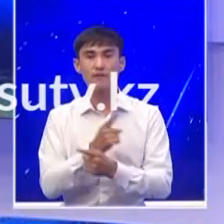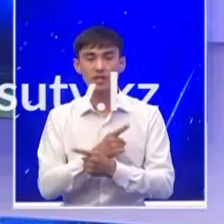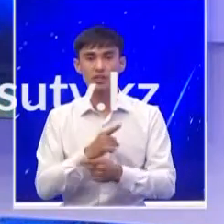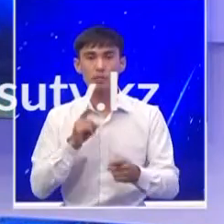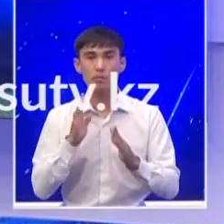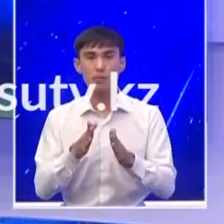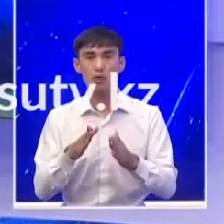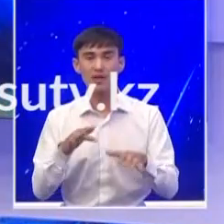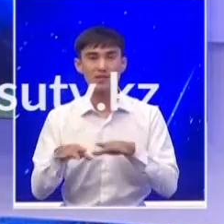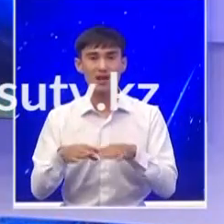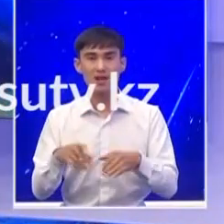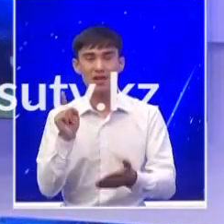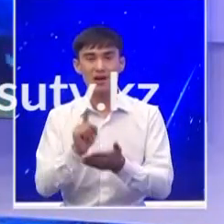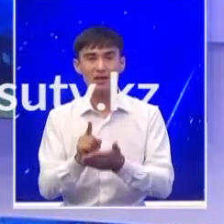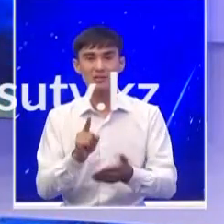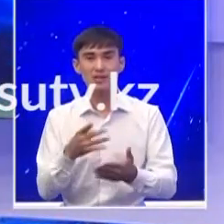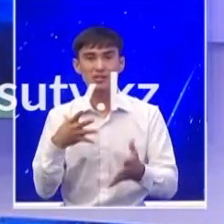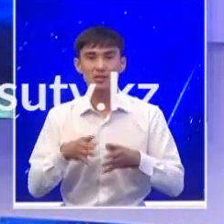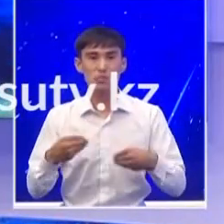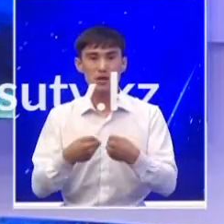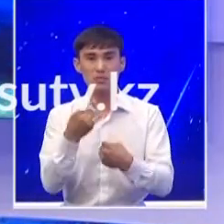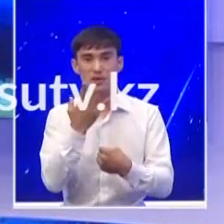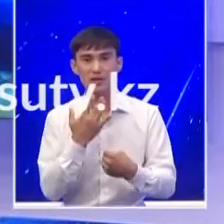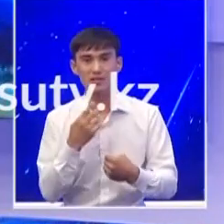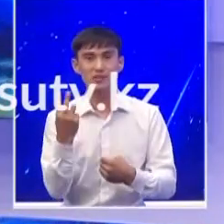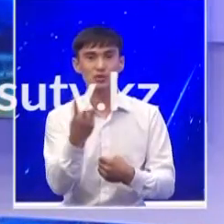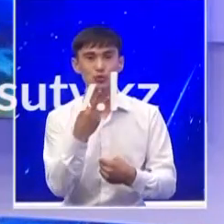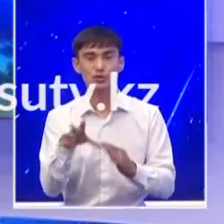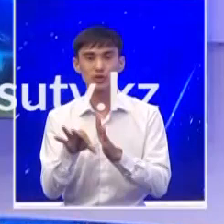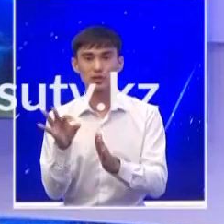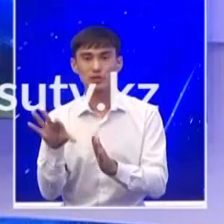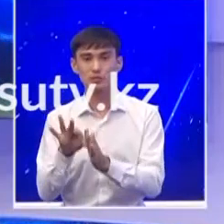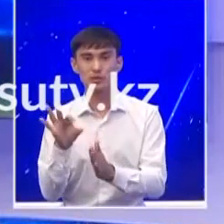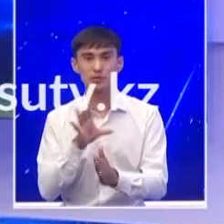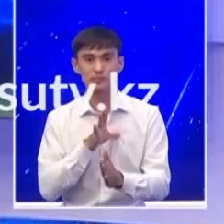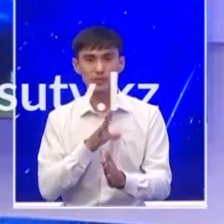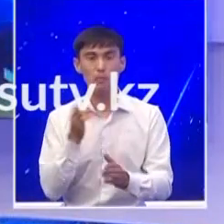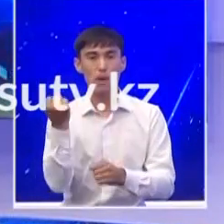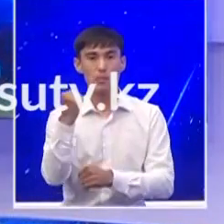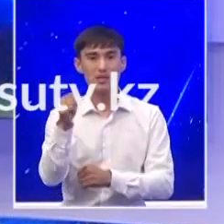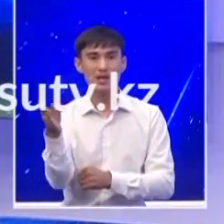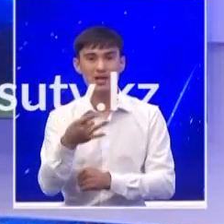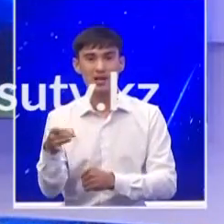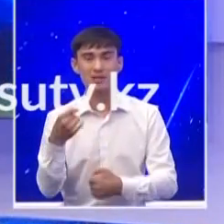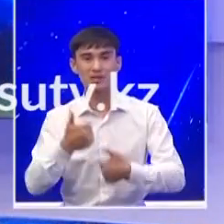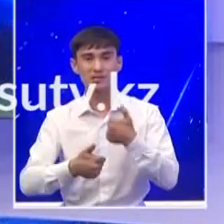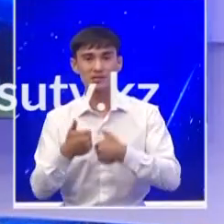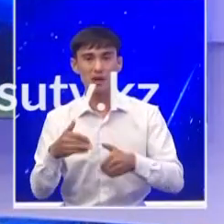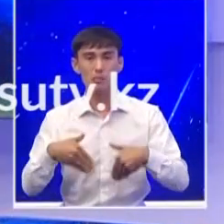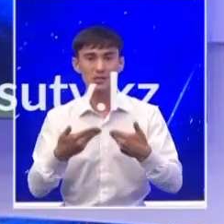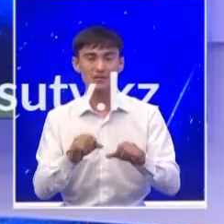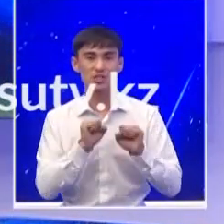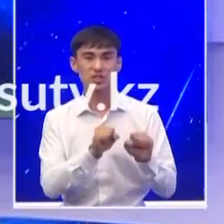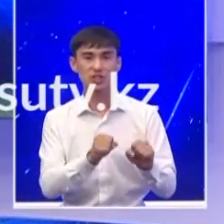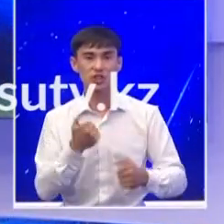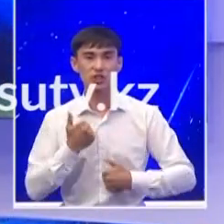деле доказать приверженность семейным традициям удалось лишь 3 избранным. Теперь победителям регионального состязания предстоит